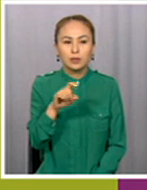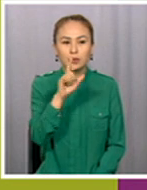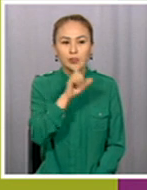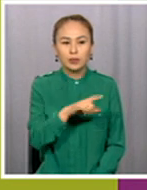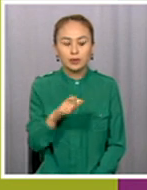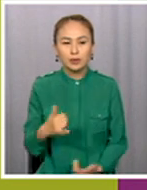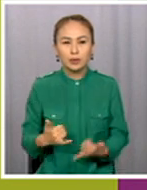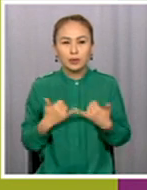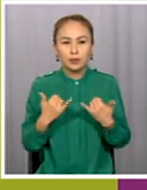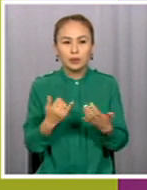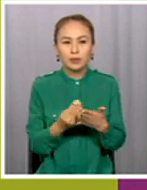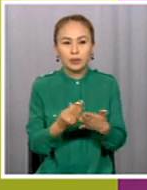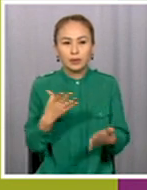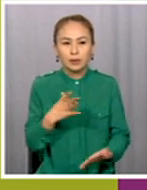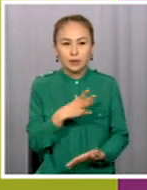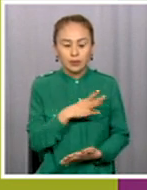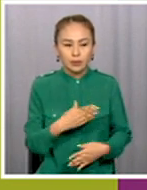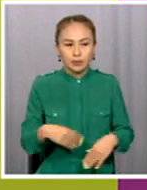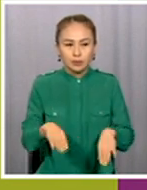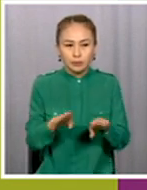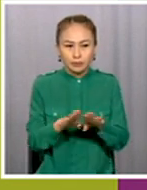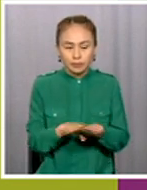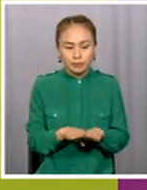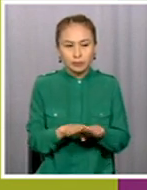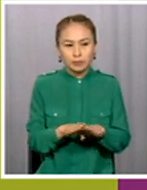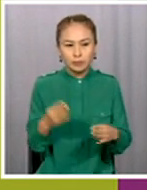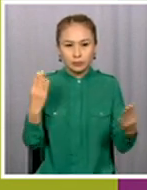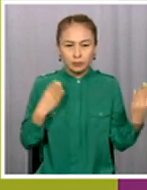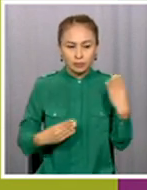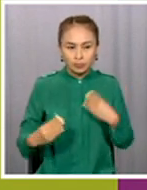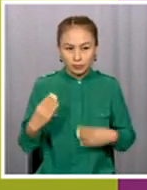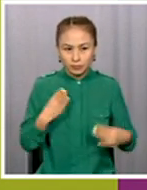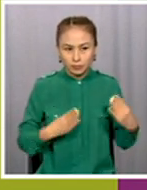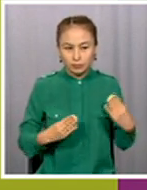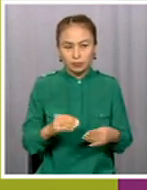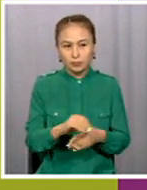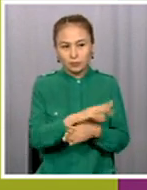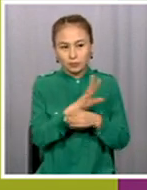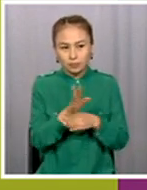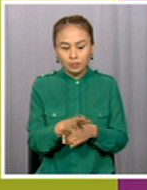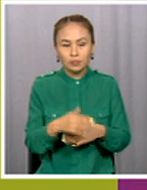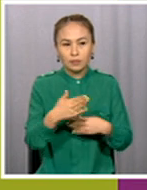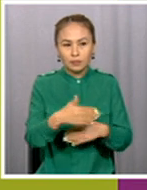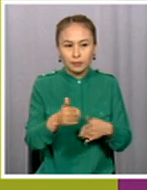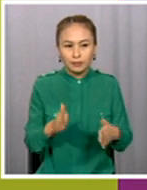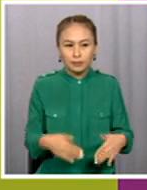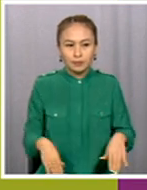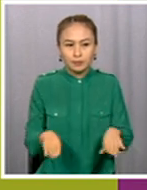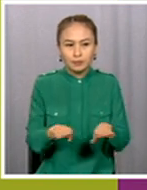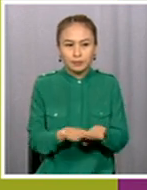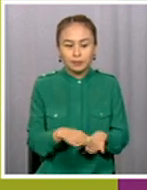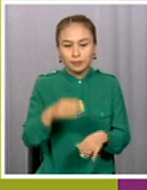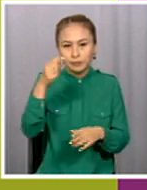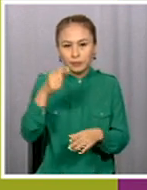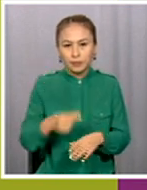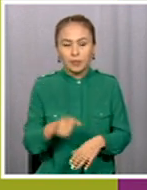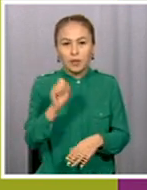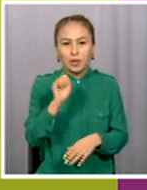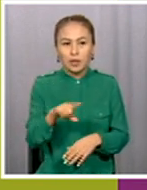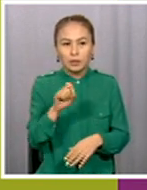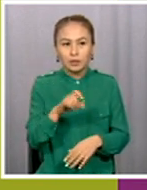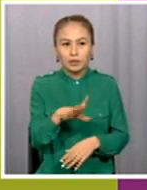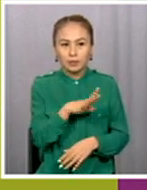құрметпен жерленген. Сармат көсемінің сырт киімі, қару-жарағы, қорамсағы және асатаяғы алтын мен